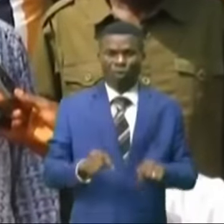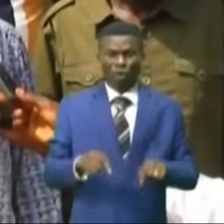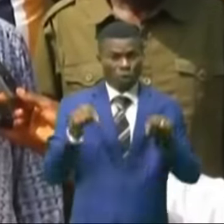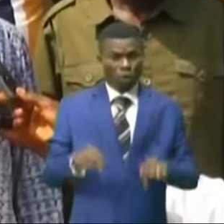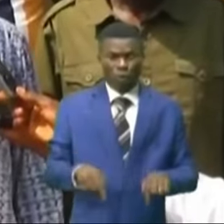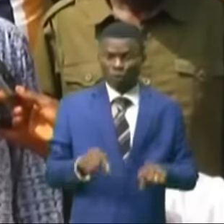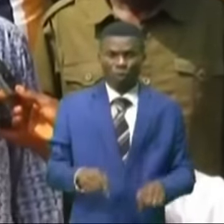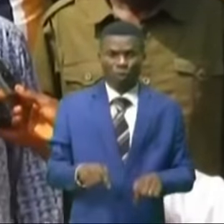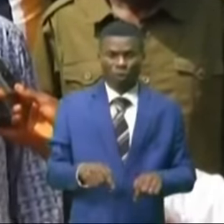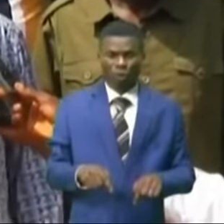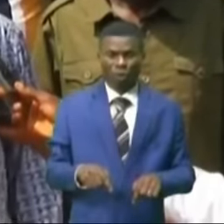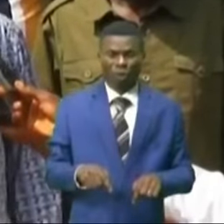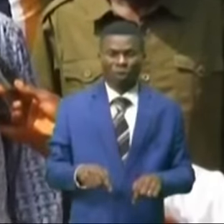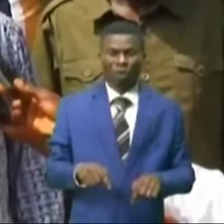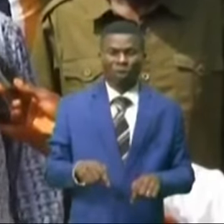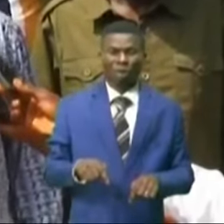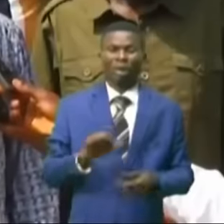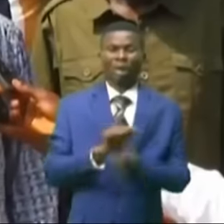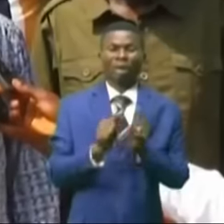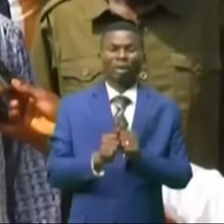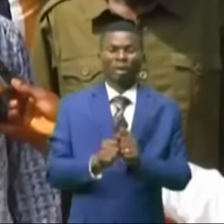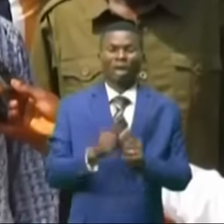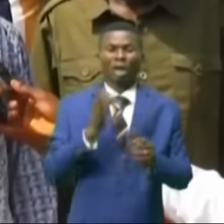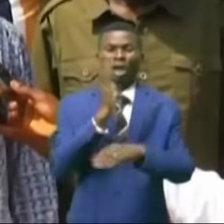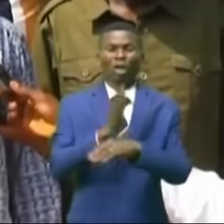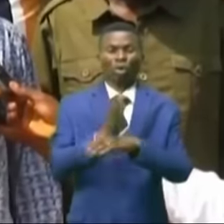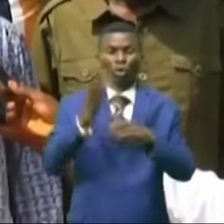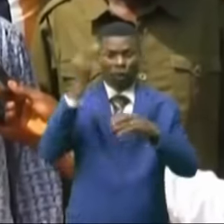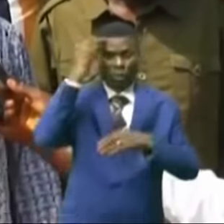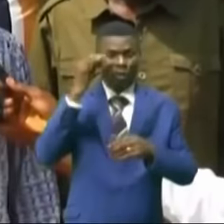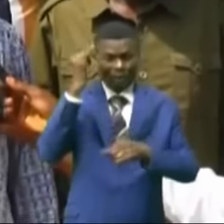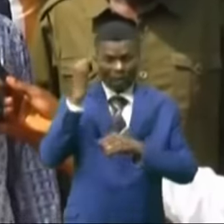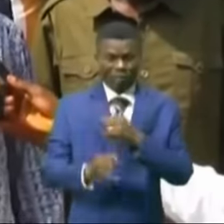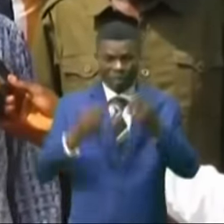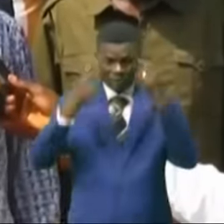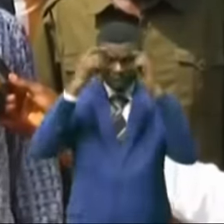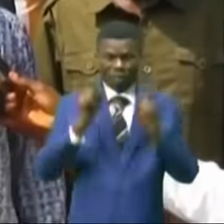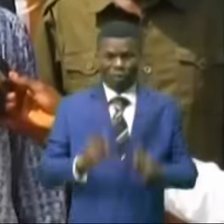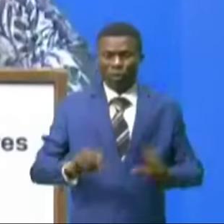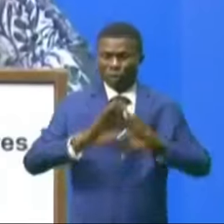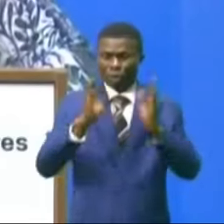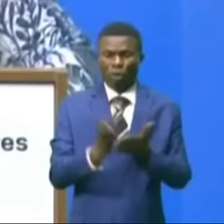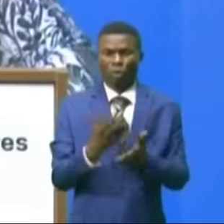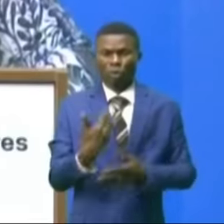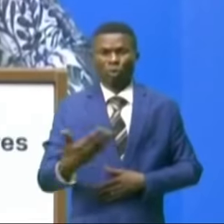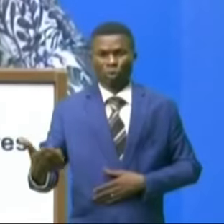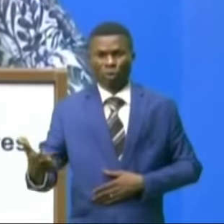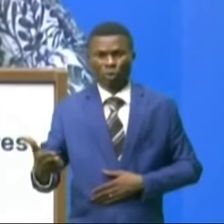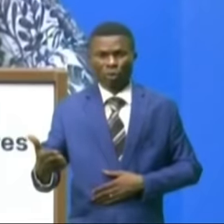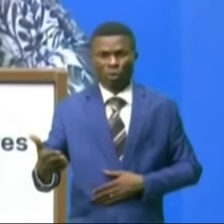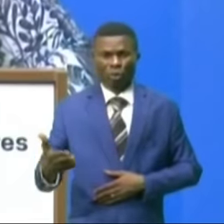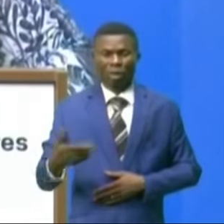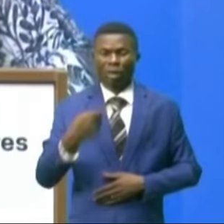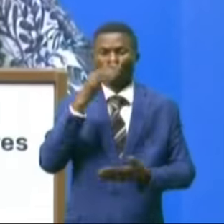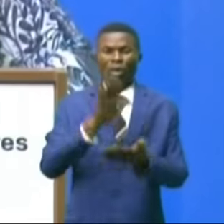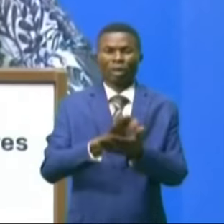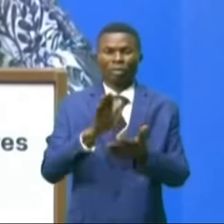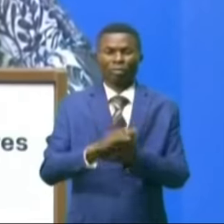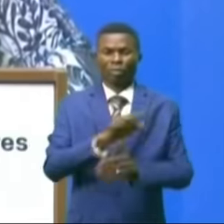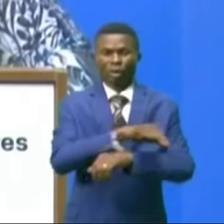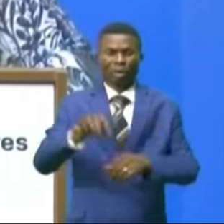qu'aujourd'hui, c'est le tout dernier conseil des ministres qui va dessiner toutes choses. Tout en félicitant la